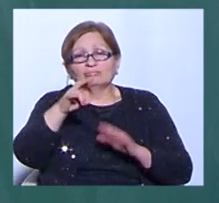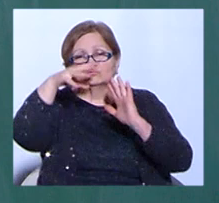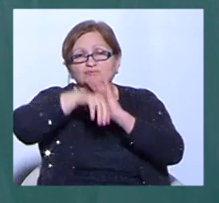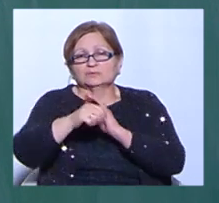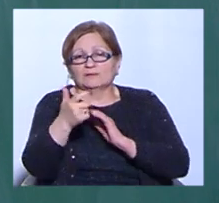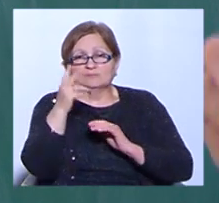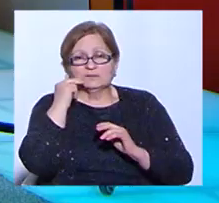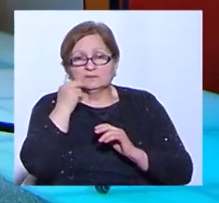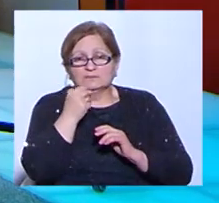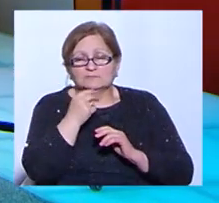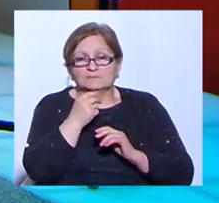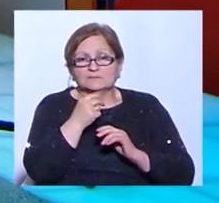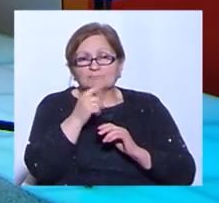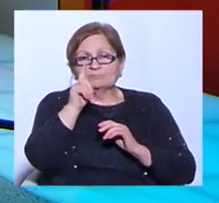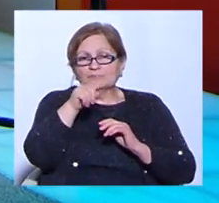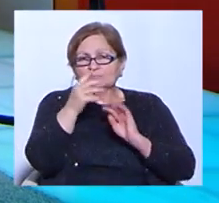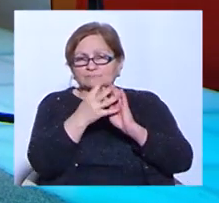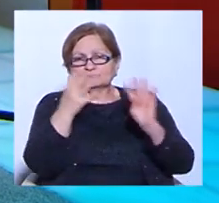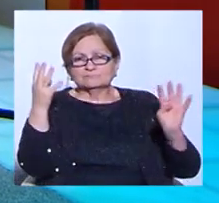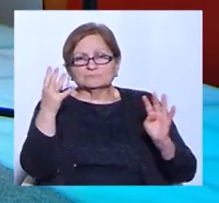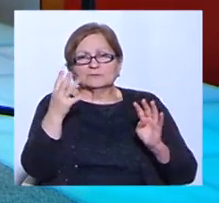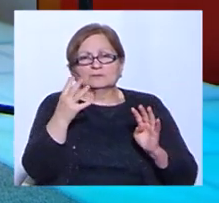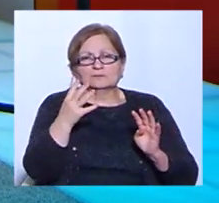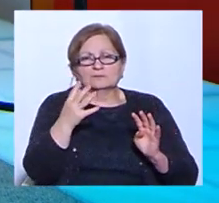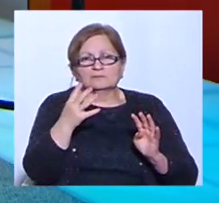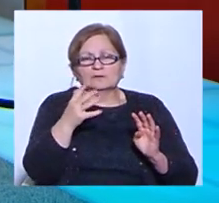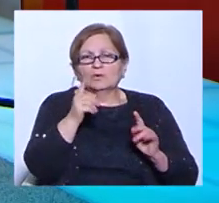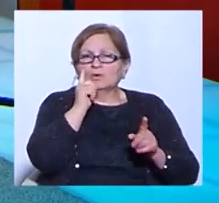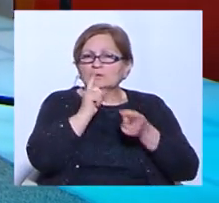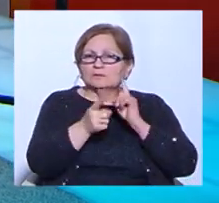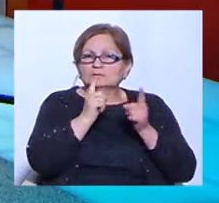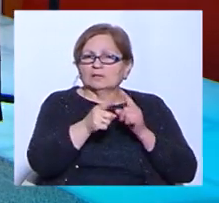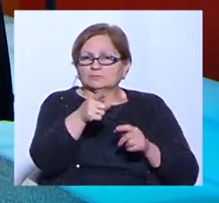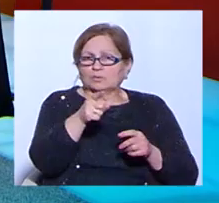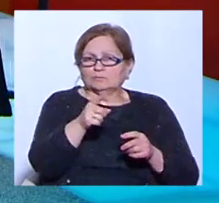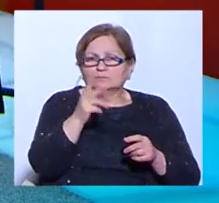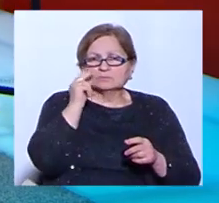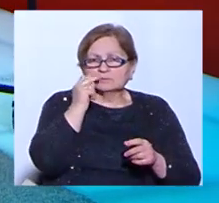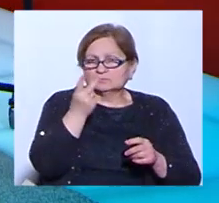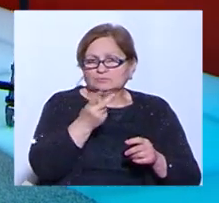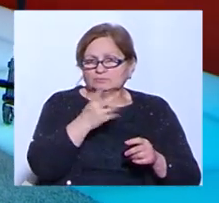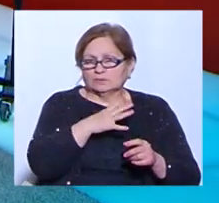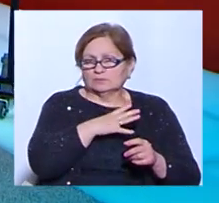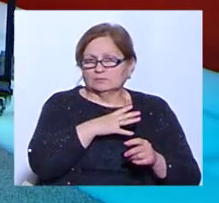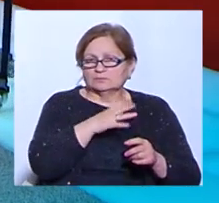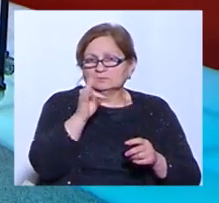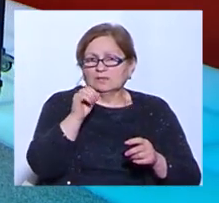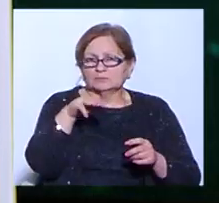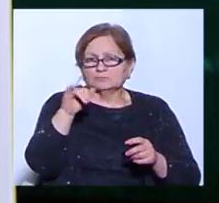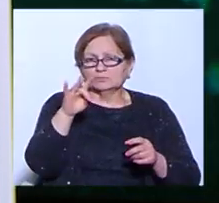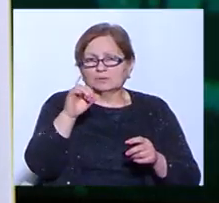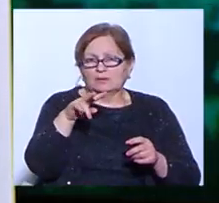იქნება. რიგის ნომრები ყოველთვის უნდა იყოს ნატურალური რიცხვები. ნატურალური რიცხვები, იმიტომ რომ ჩვენ ვერ ვიტყვით,